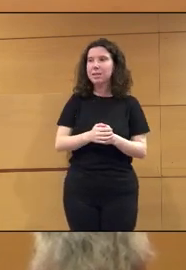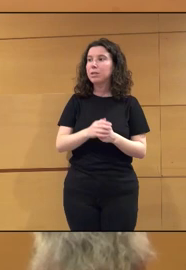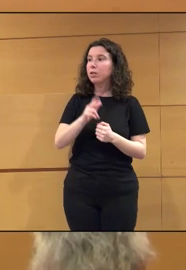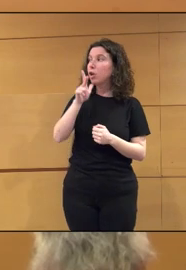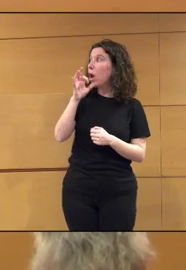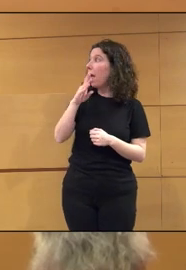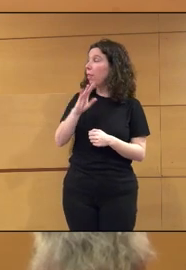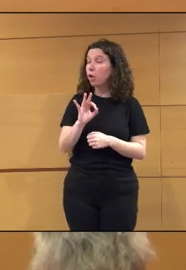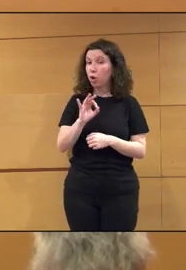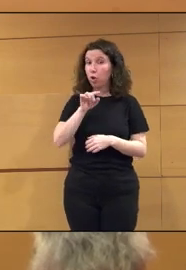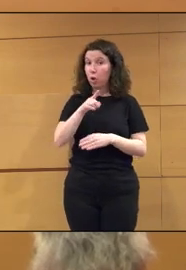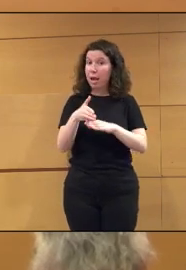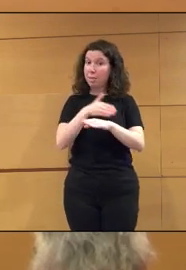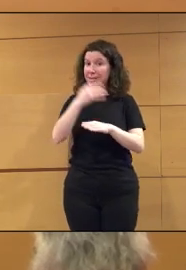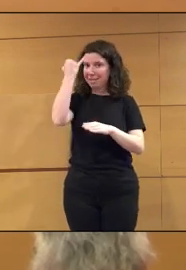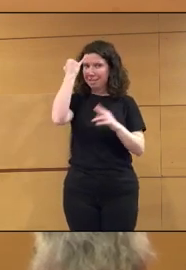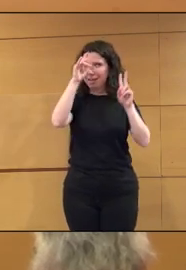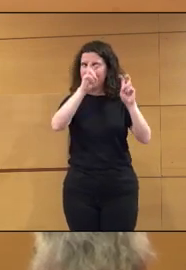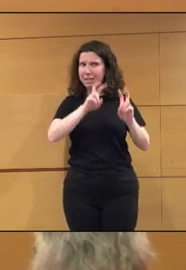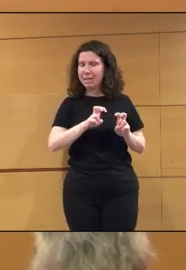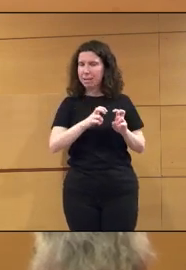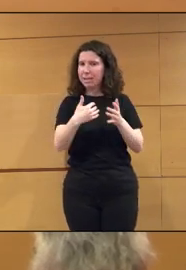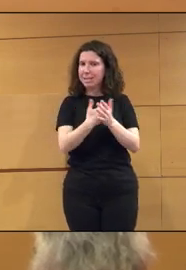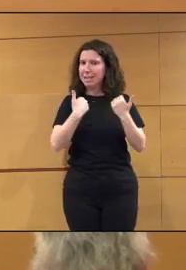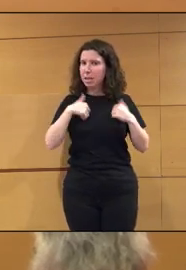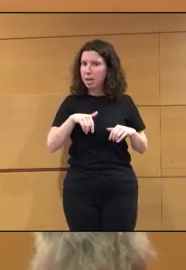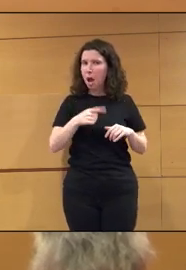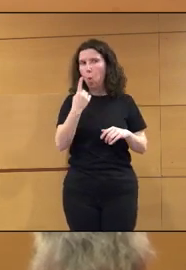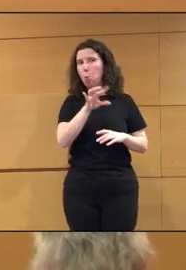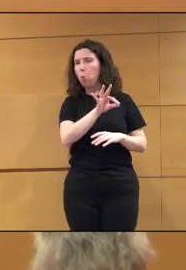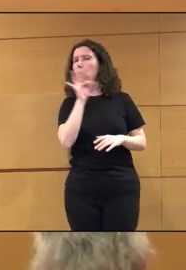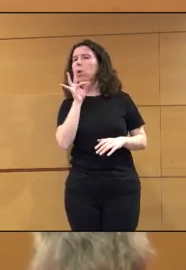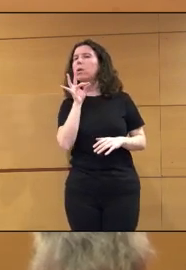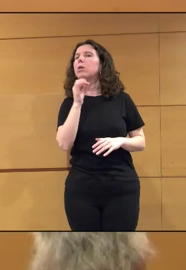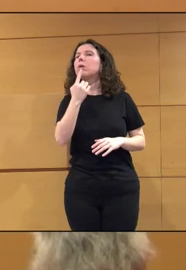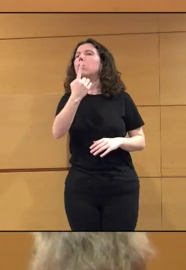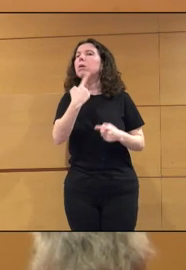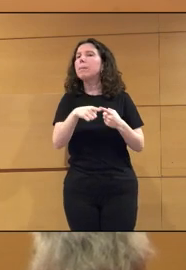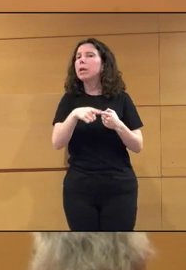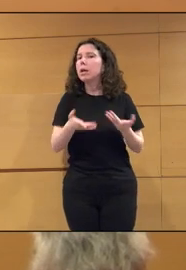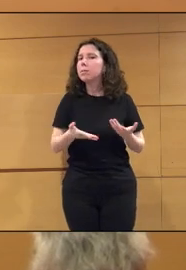les iniciatives que ens has explicat, quina destacaries i el motiu per qual la destacaries?